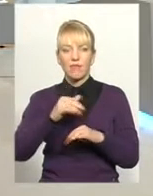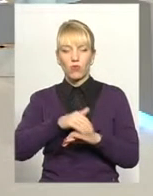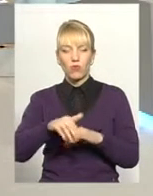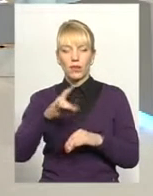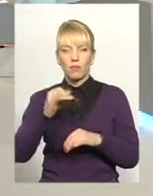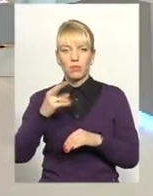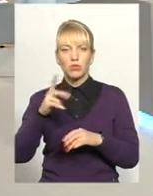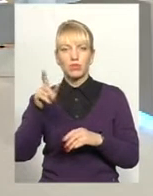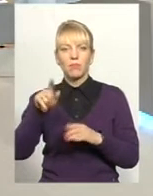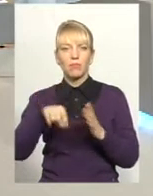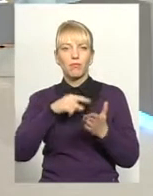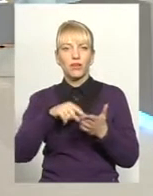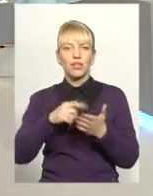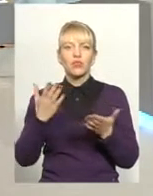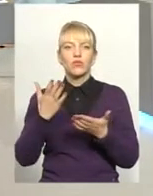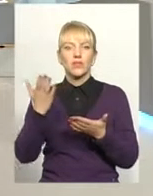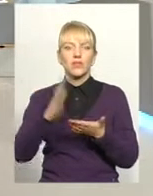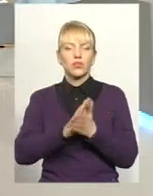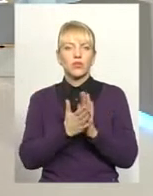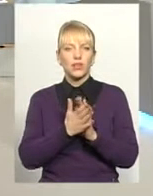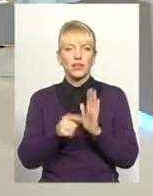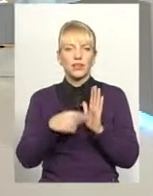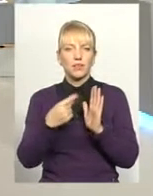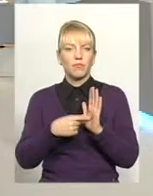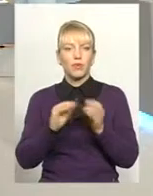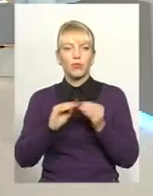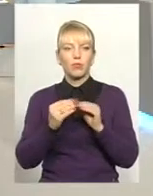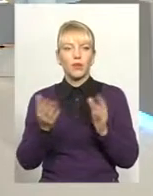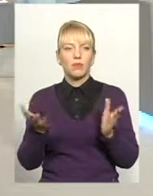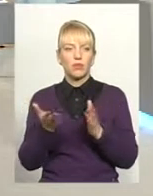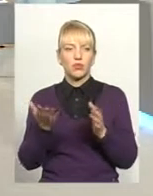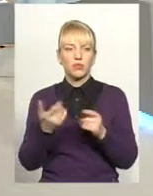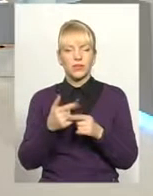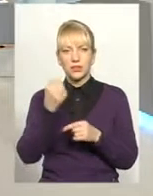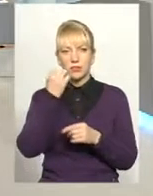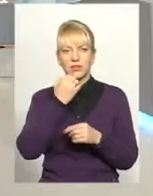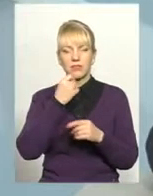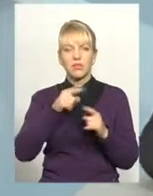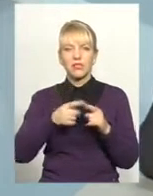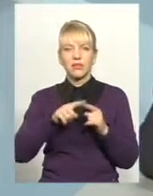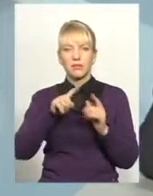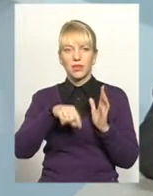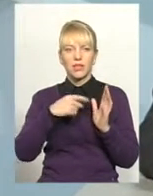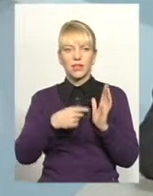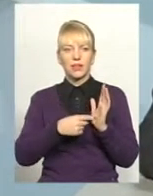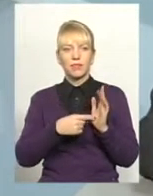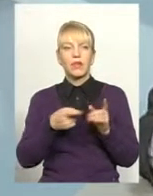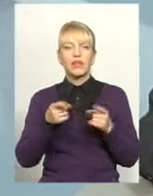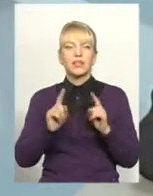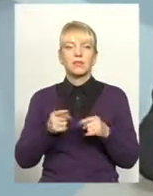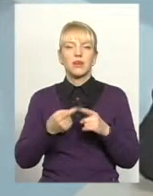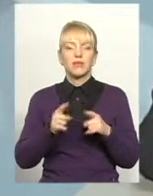питань. В чому там ситуація, ваше бачення? Ну, спасибі за це запитання. Насправді,